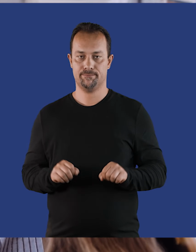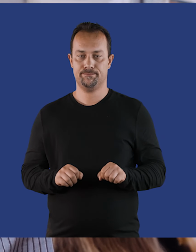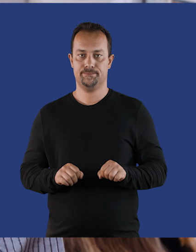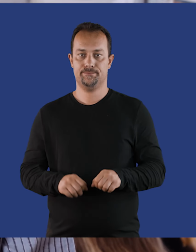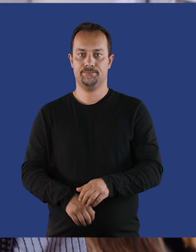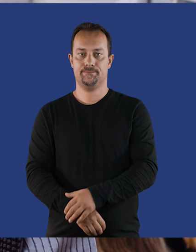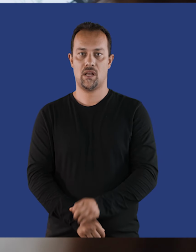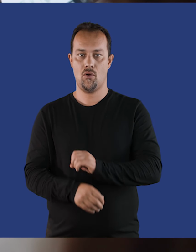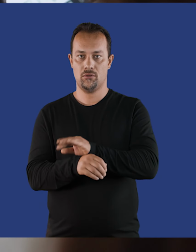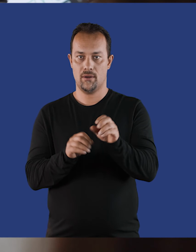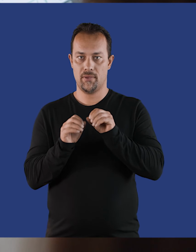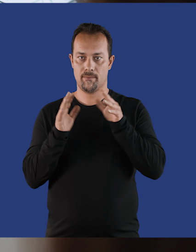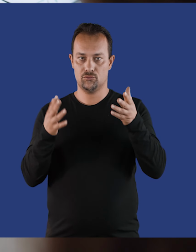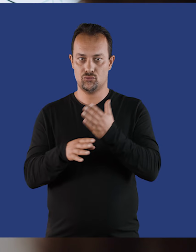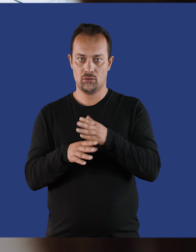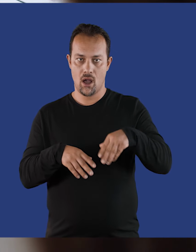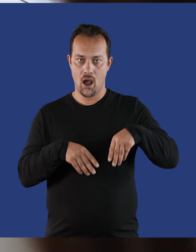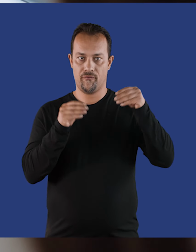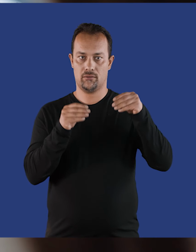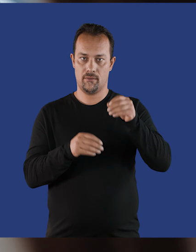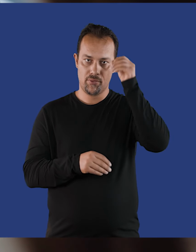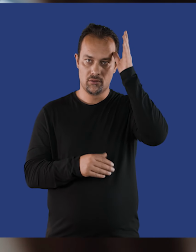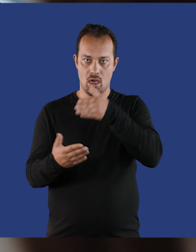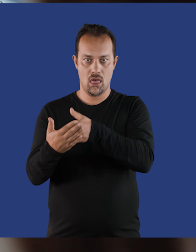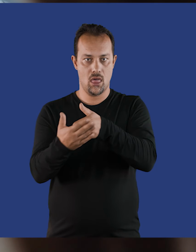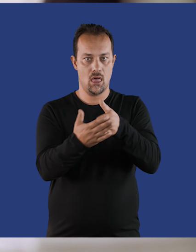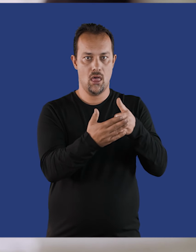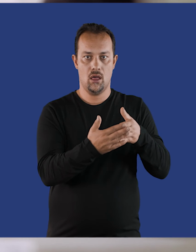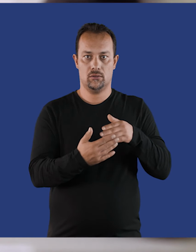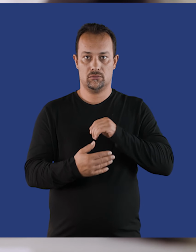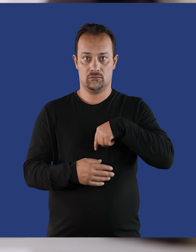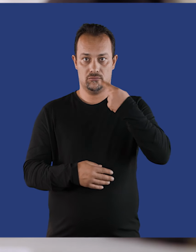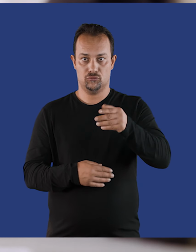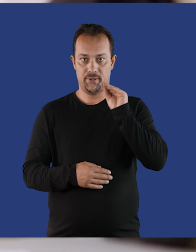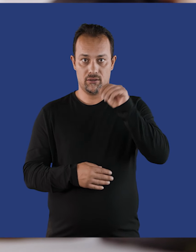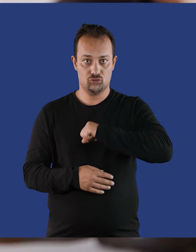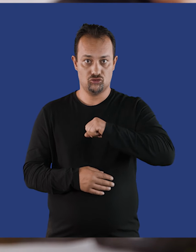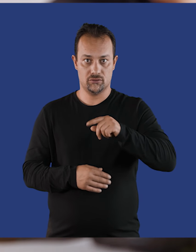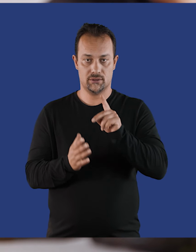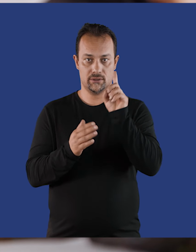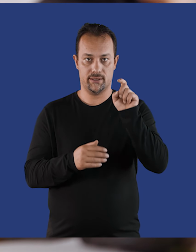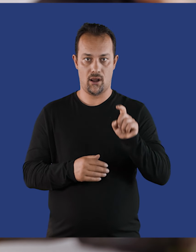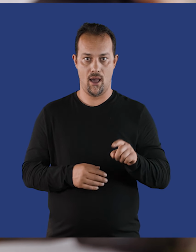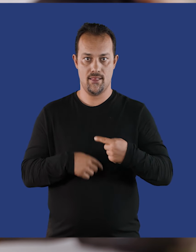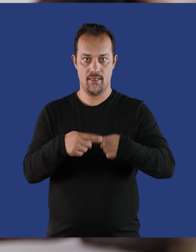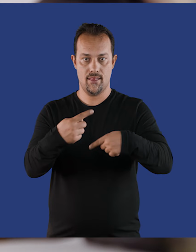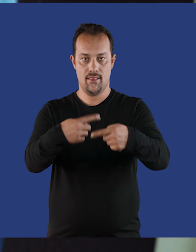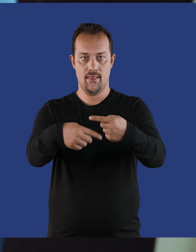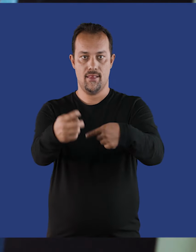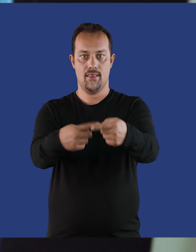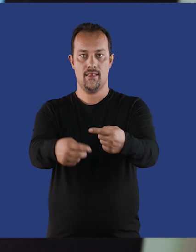althergebrachten Bildungssystem. Die Corona-Pandemie wirkte anfänglich als Bildungsbarriere und kristallisierte sich aber später